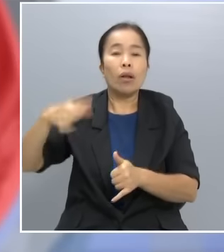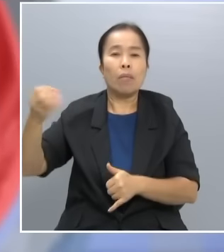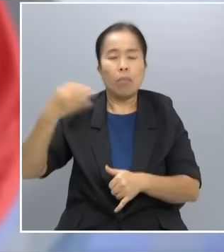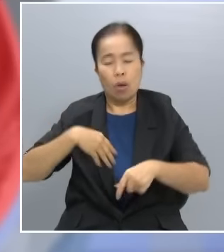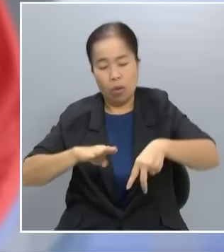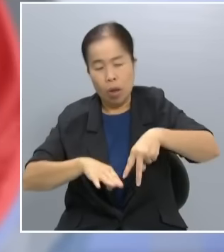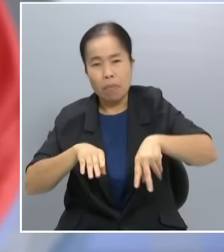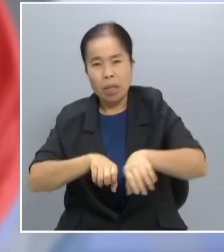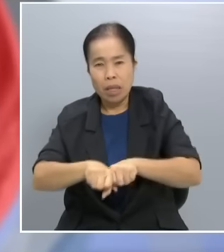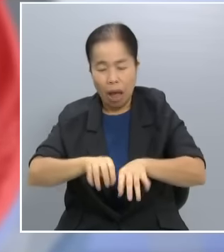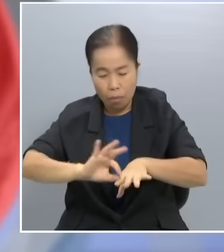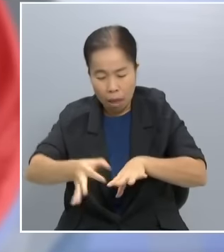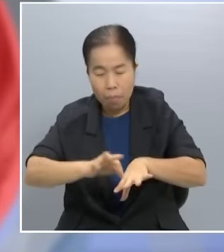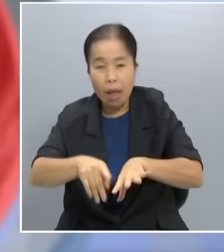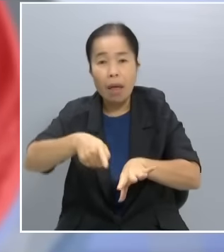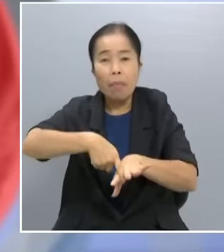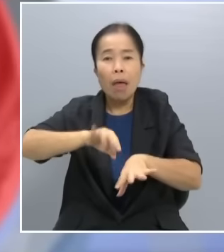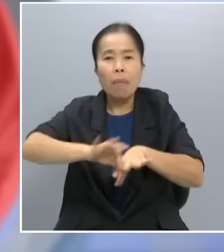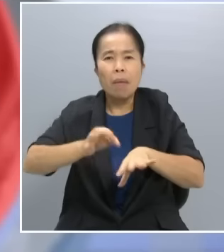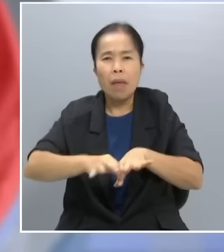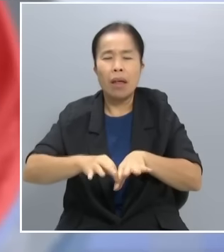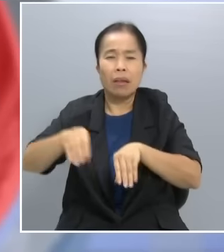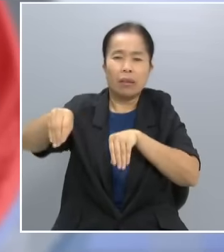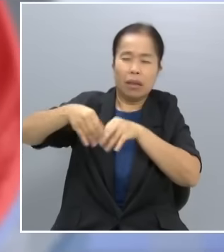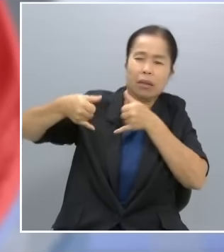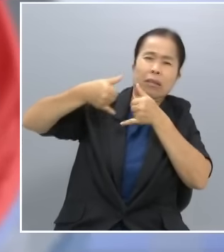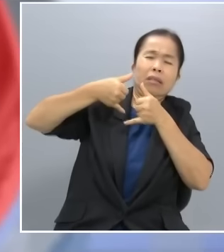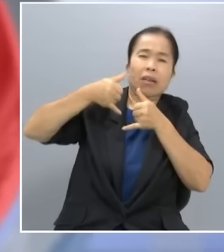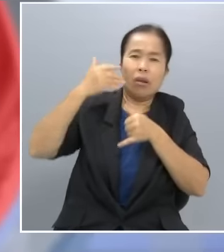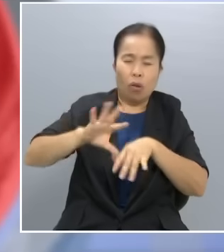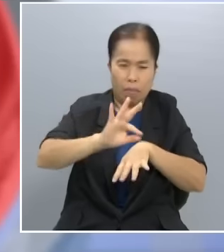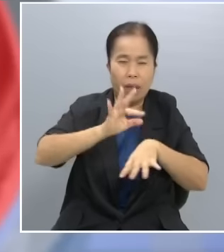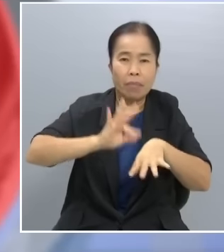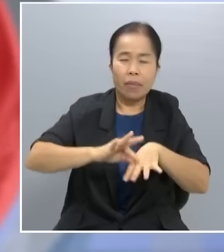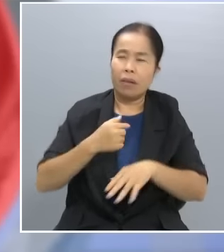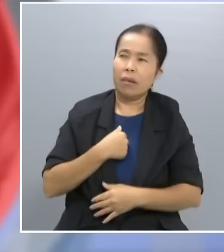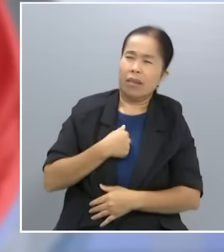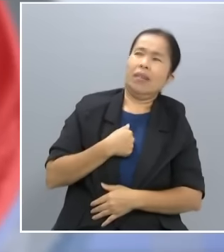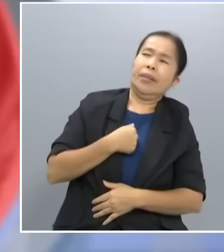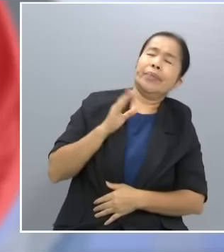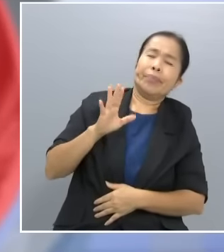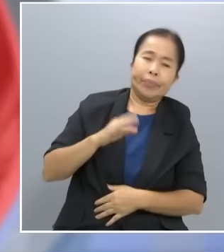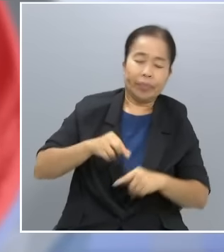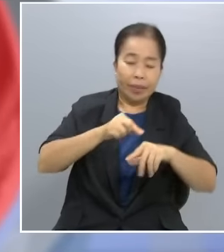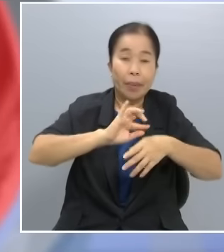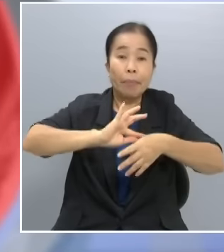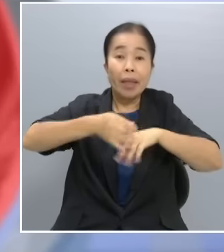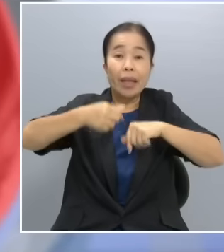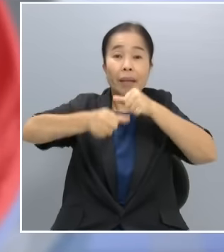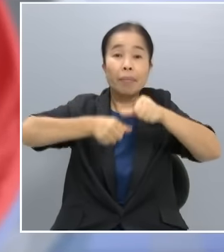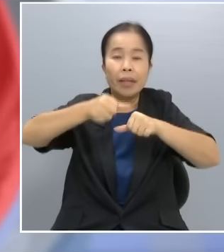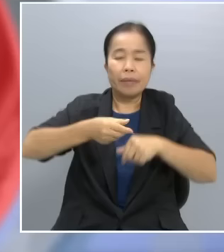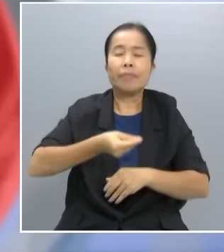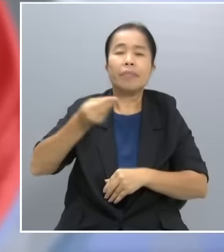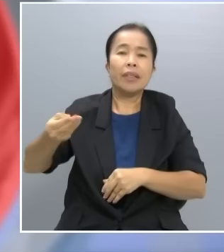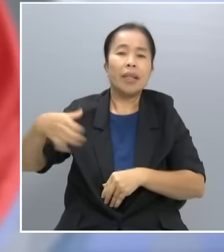ยเป็นแผลถลอกจากรองเท้ากัดเดินมาไกลเหลือเกินขอพลาสเตอร์ปิดแผลหน่อยตนเองนี่ก็หยิบพลาสเตอร์ส่งให้นะครับคนร้ายเนี่ย